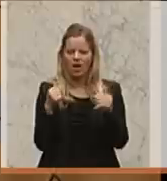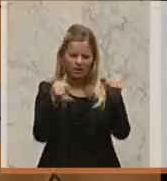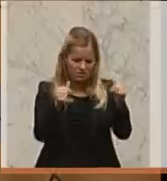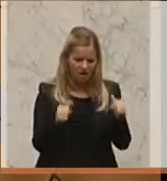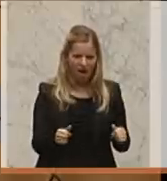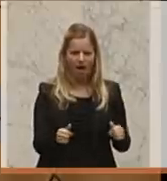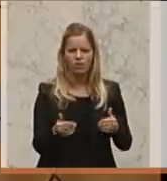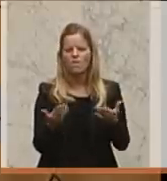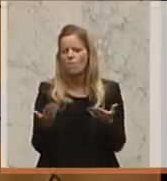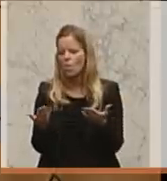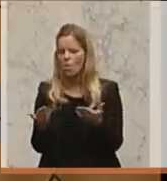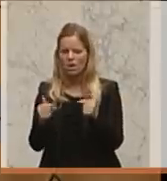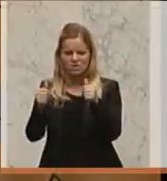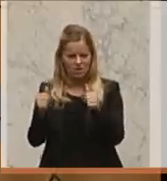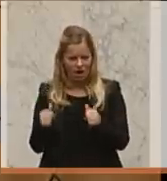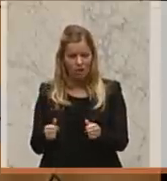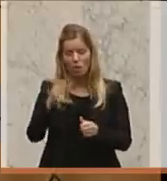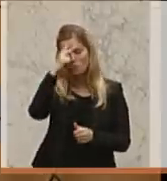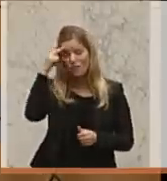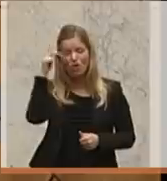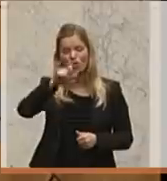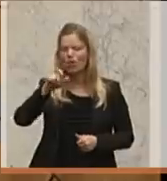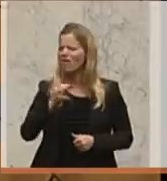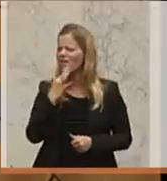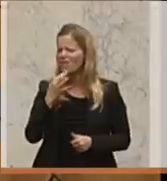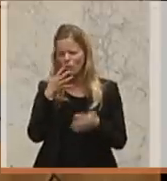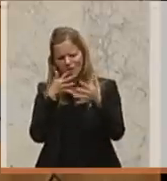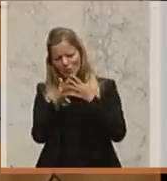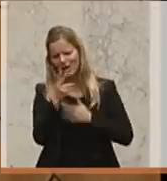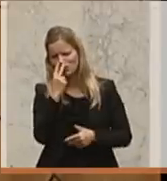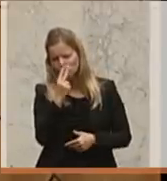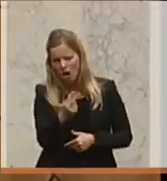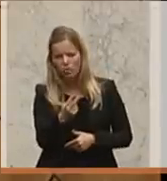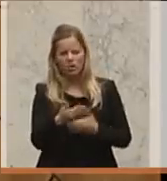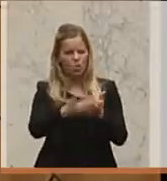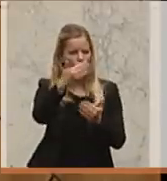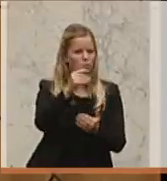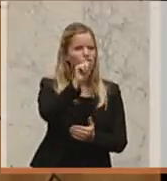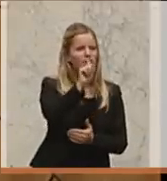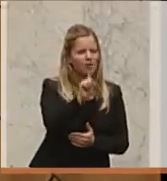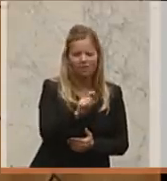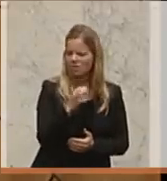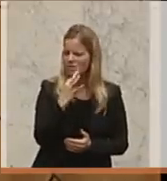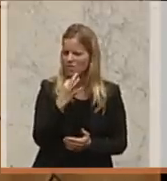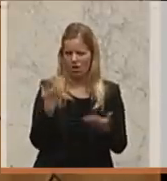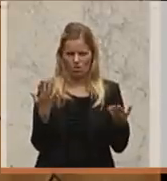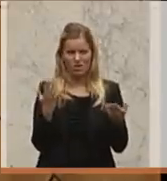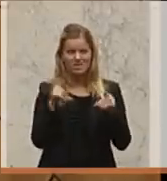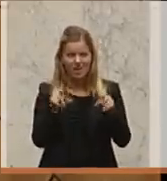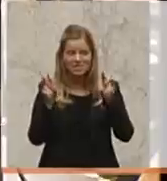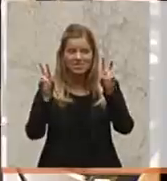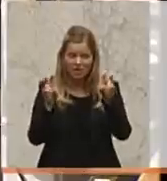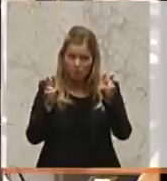die Parlaments-Homepage klicken, kann sich das anschauen. Also ehrlich gesagt, das zum Thema einer Anfragebesprechung zu machen, das richtet sich von